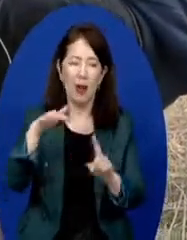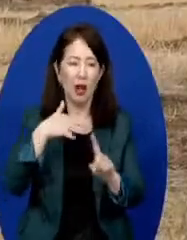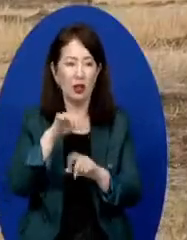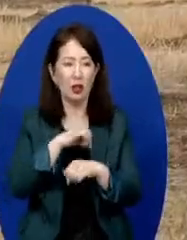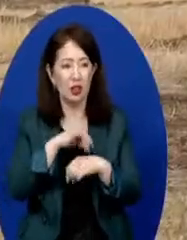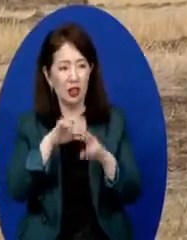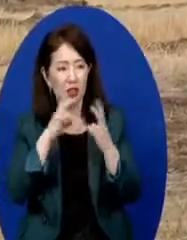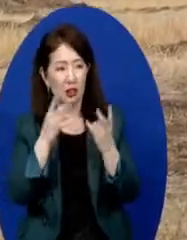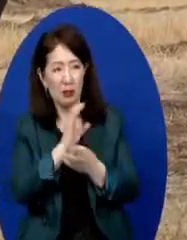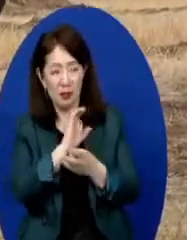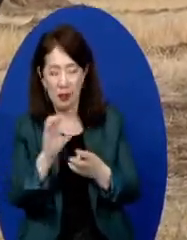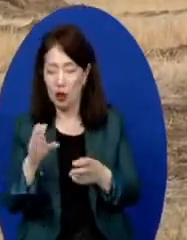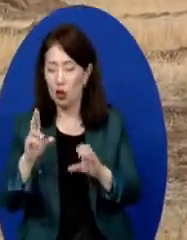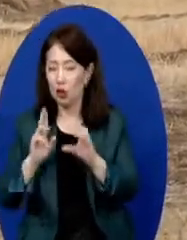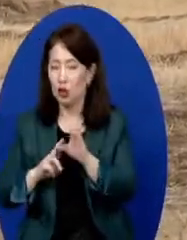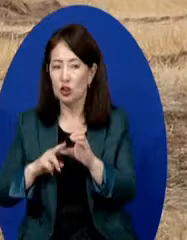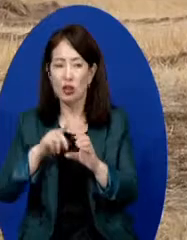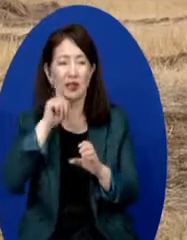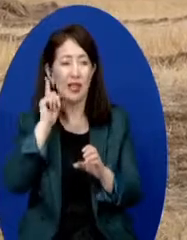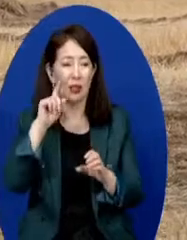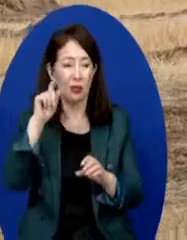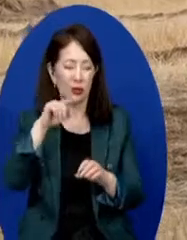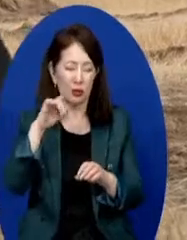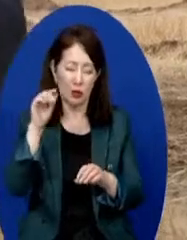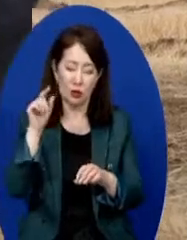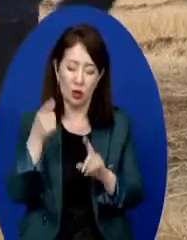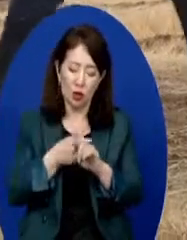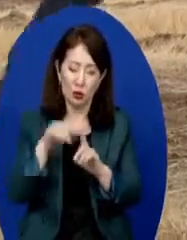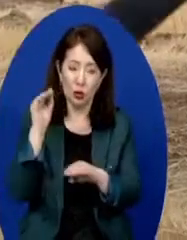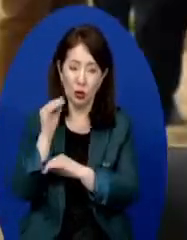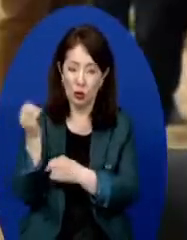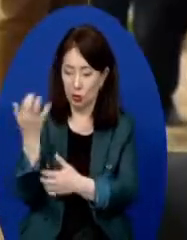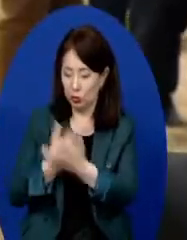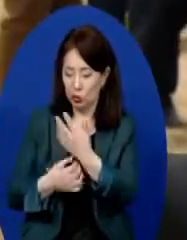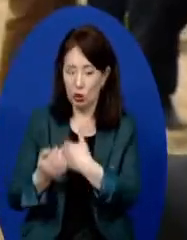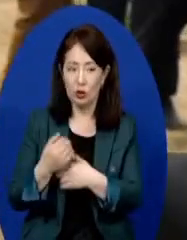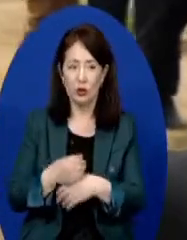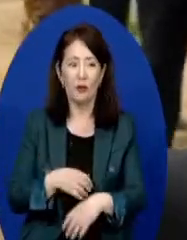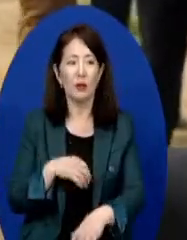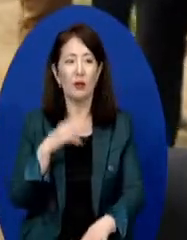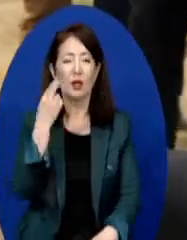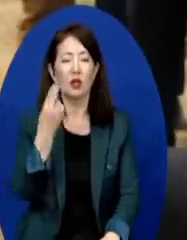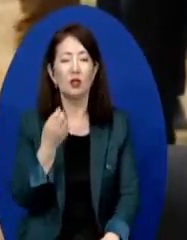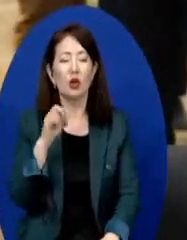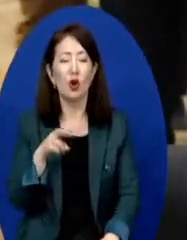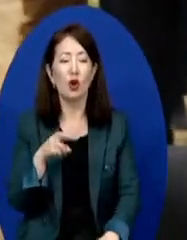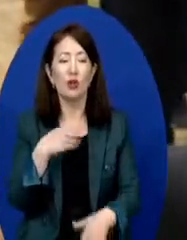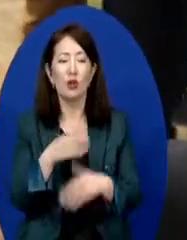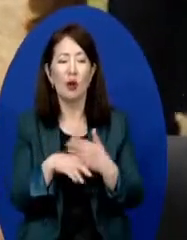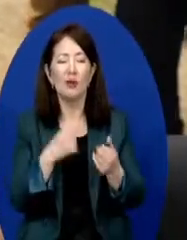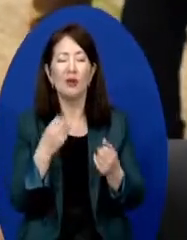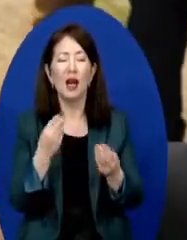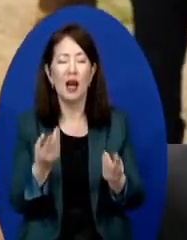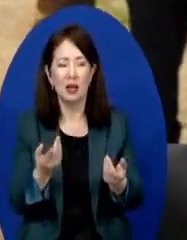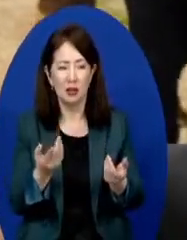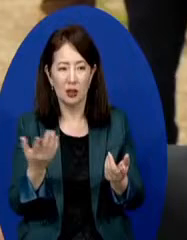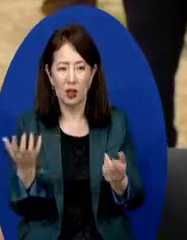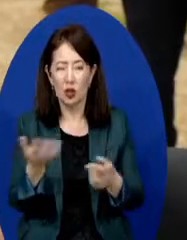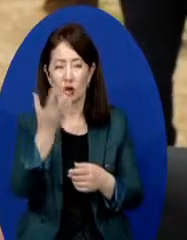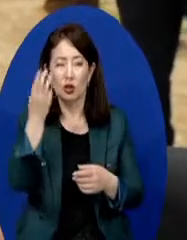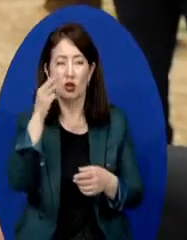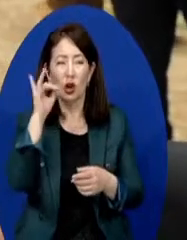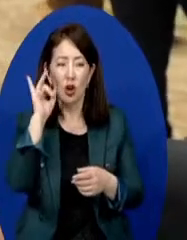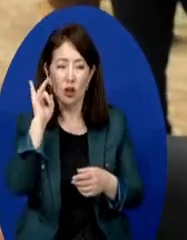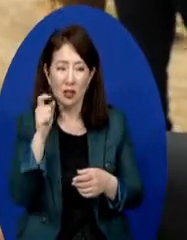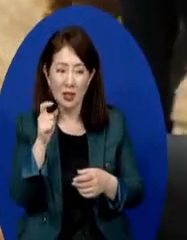иргэний нийгмийн байгууллагууд Социал демократ залуучуудын холбооны төлөөлөл оролцож байна. Цөлжилт гэхэр явагдаж байгаа, тоосчилт ихтэй.